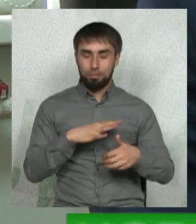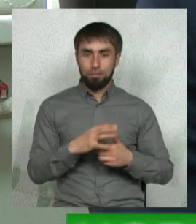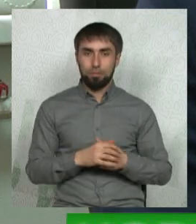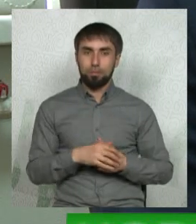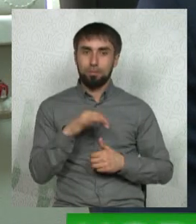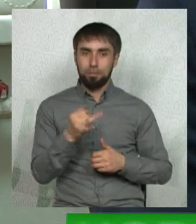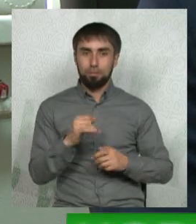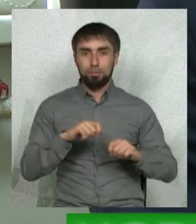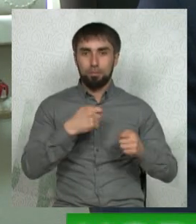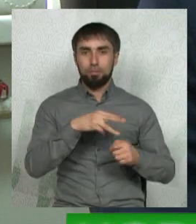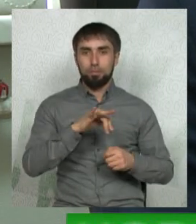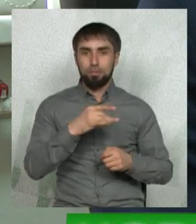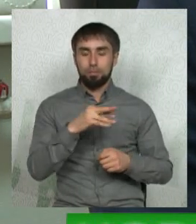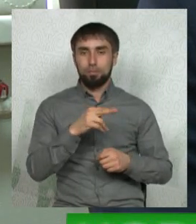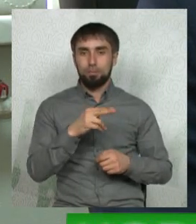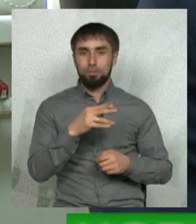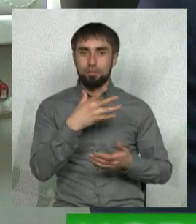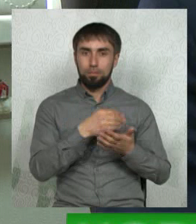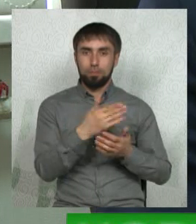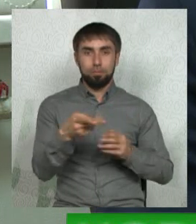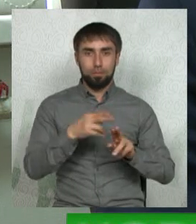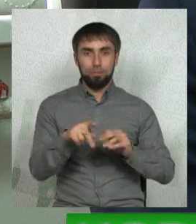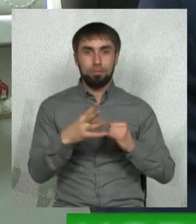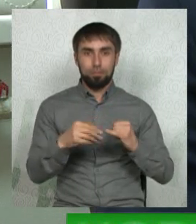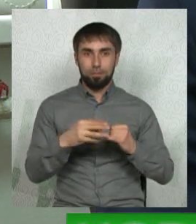земель и переданы в муниципальную собственность. Это земли